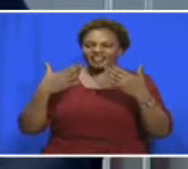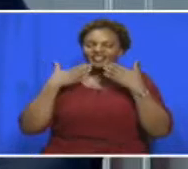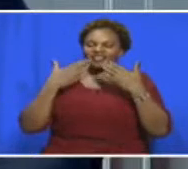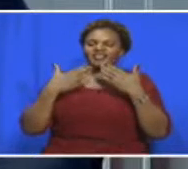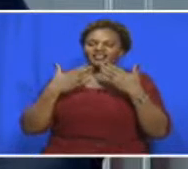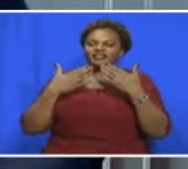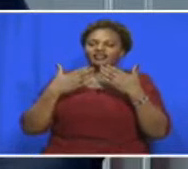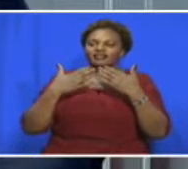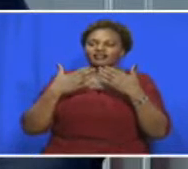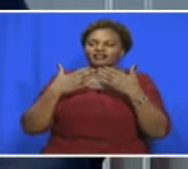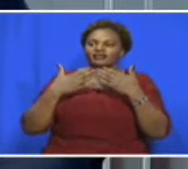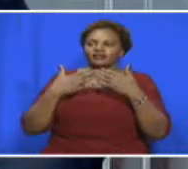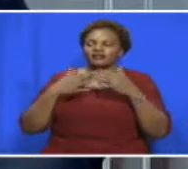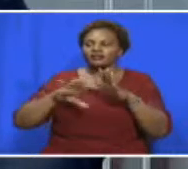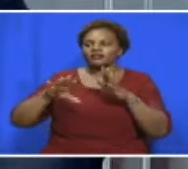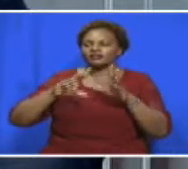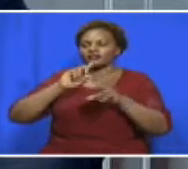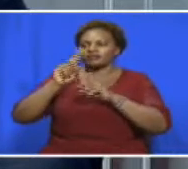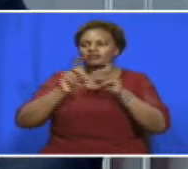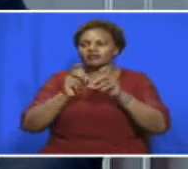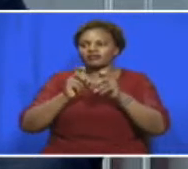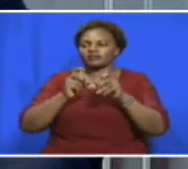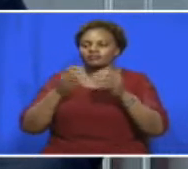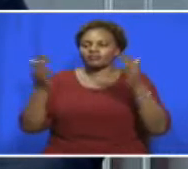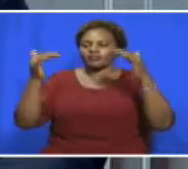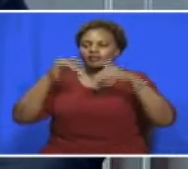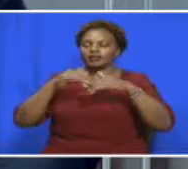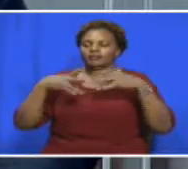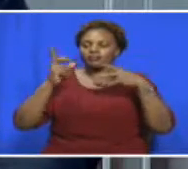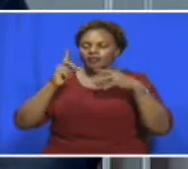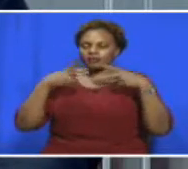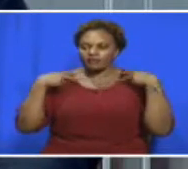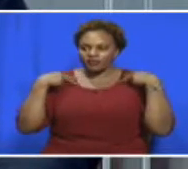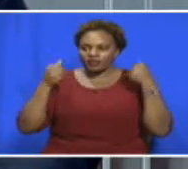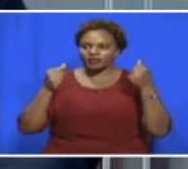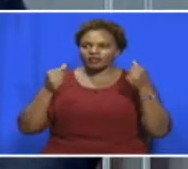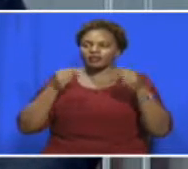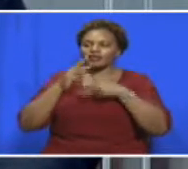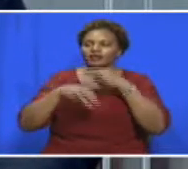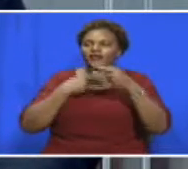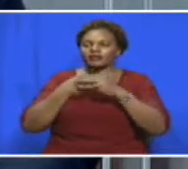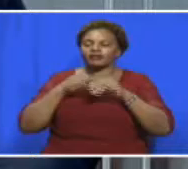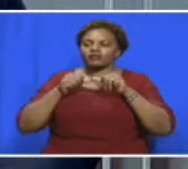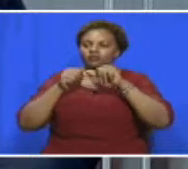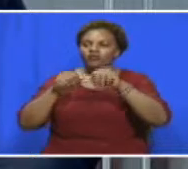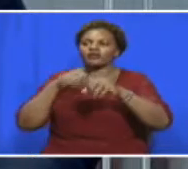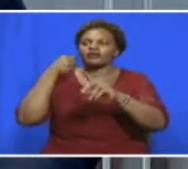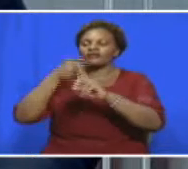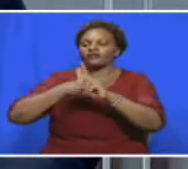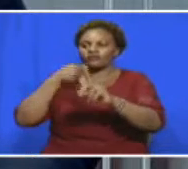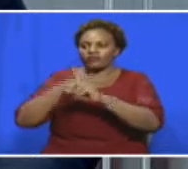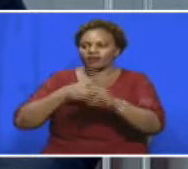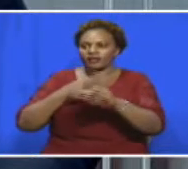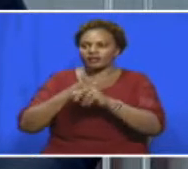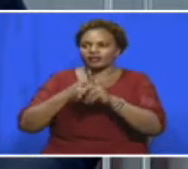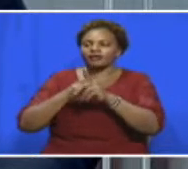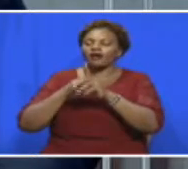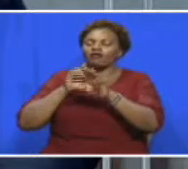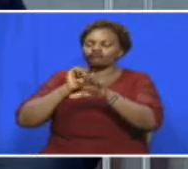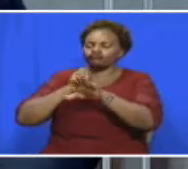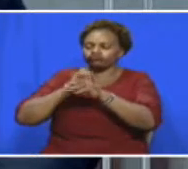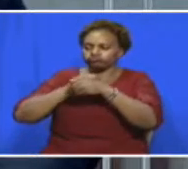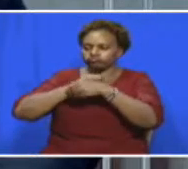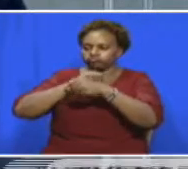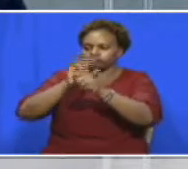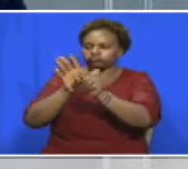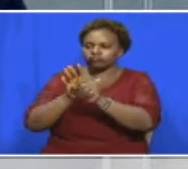Kwa taarifa hiyo, tukisalia na masuala ambayo bado yanafungamana na afya, ni kwamba huku dunia ikiendelea kukabiliana na ongezeko la visa vya maambukizi ya